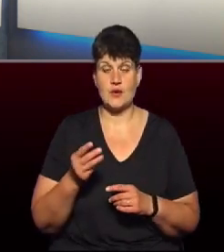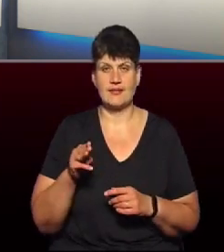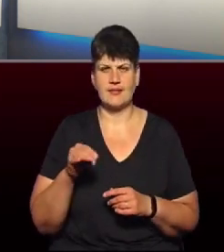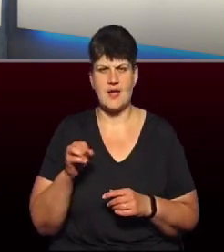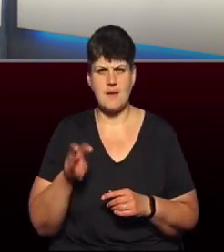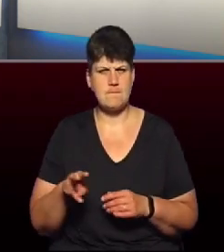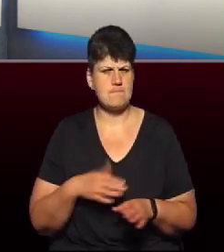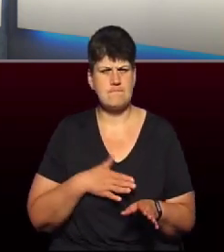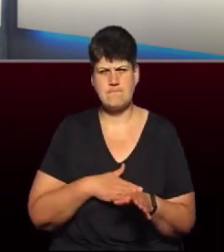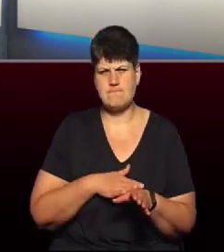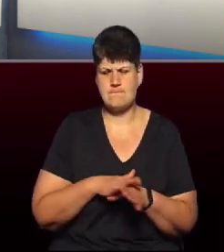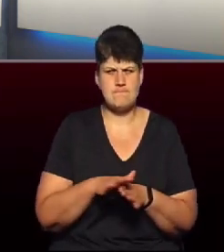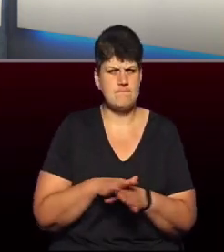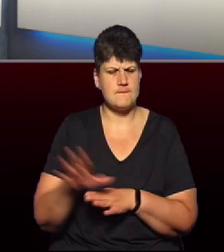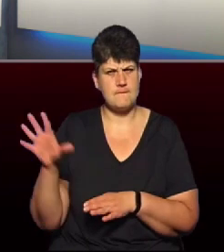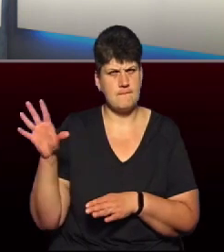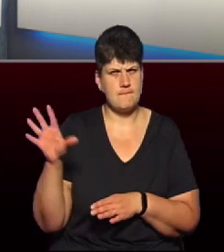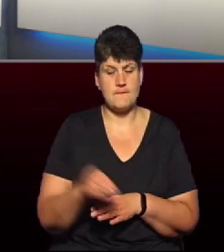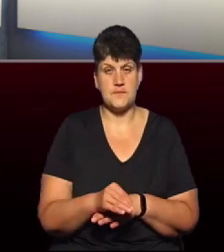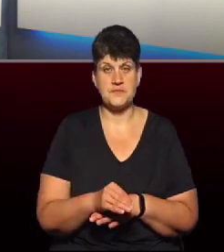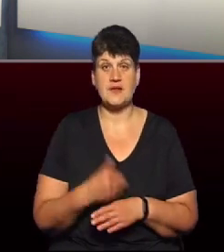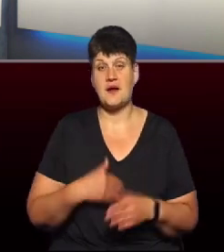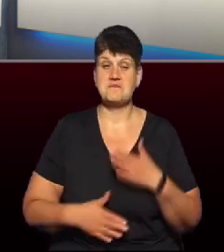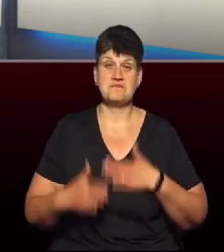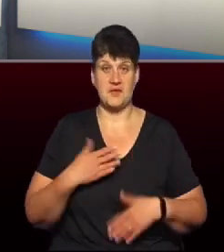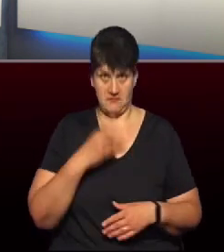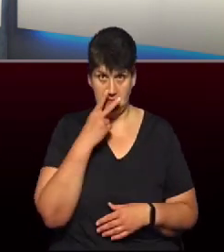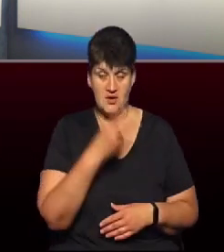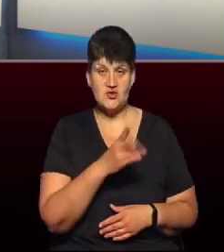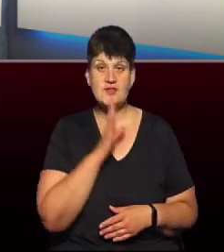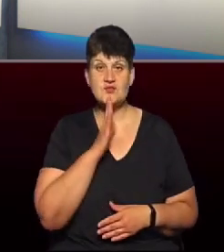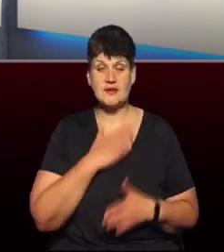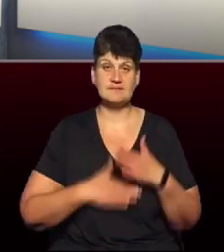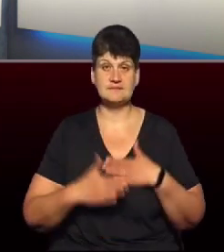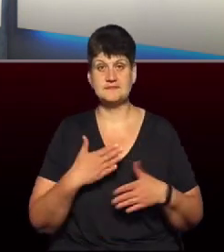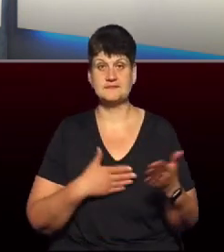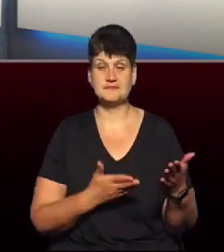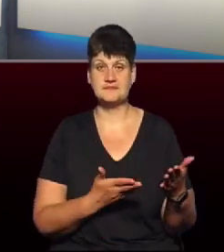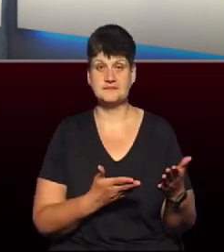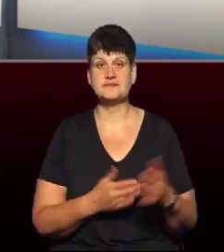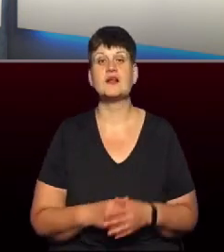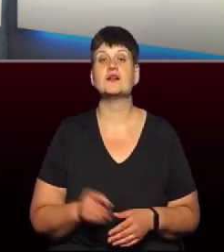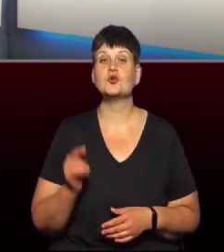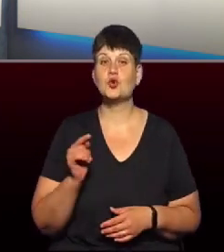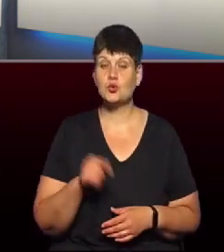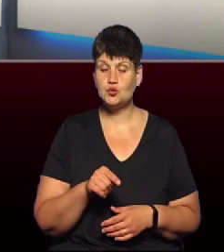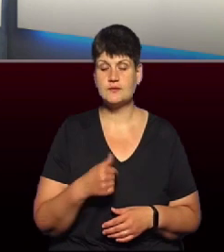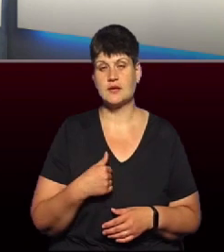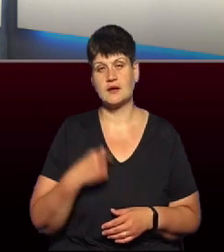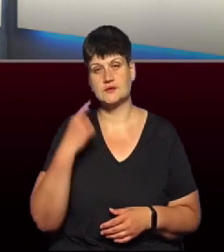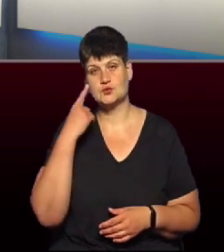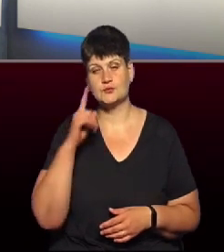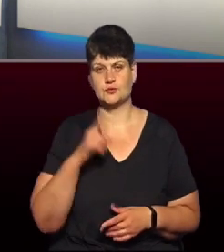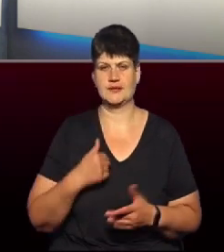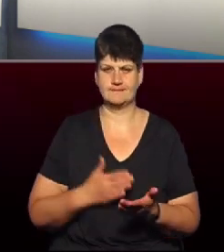реалізували свою перевагу, чим я тішуся, і ви бачили, як дівчата раділи. Тому думаю, що ми заслужено